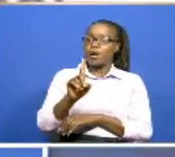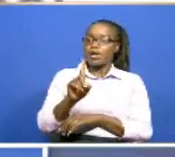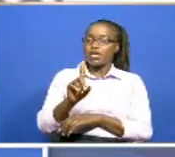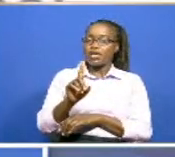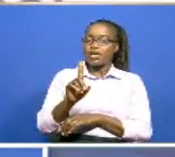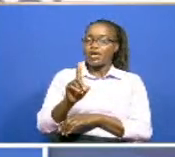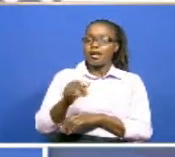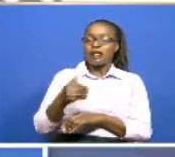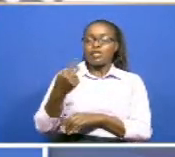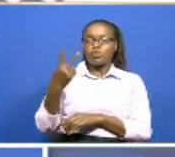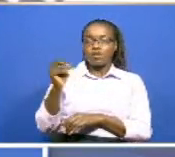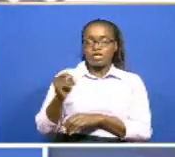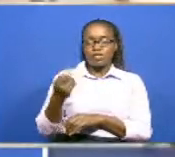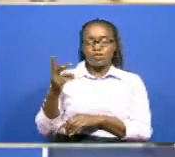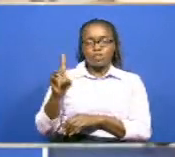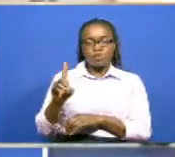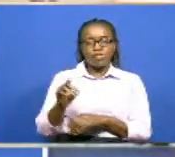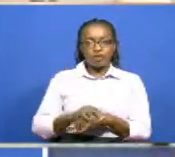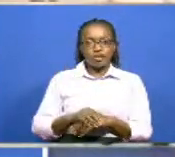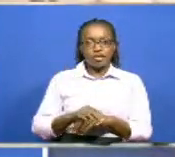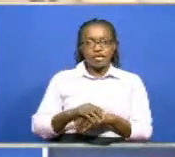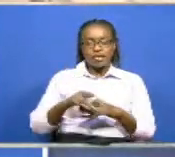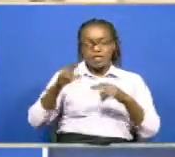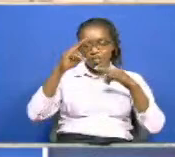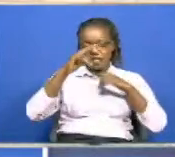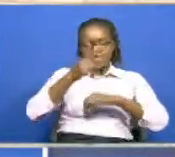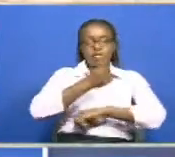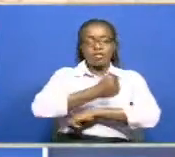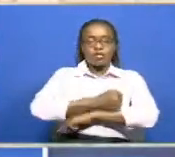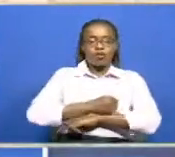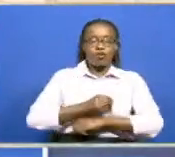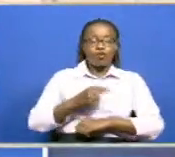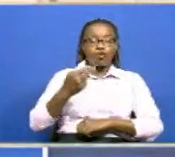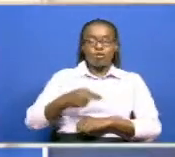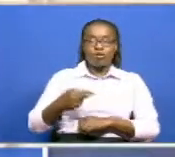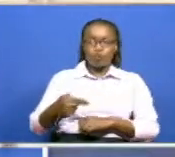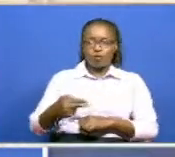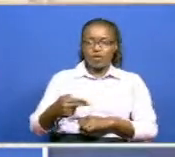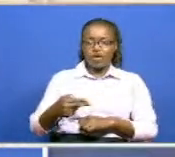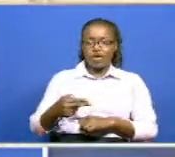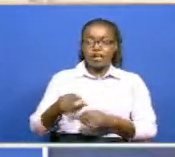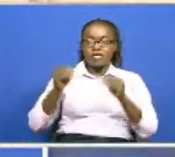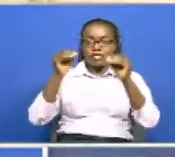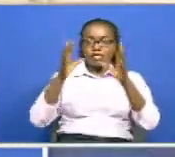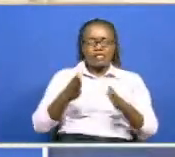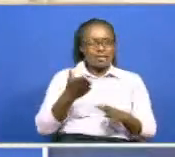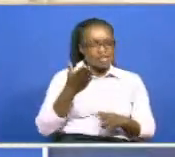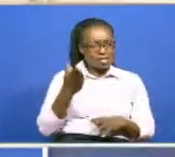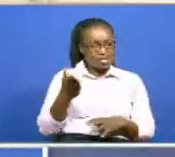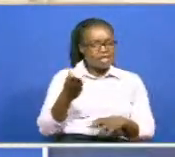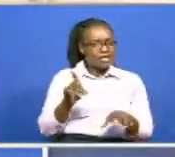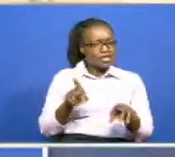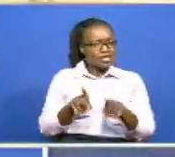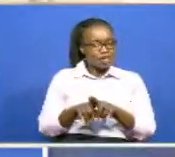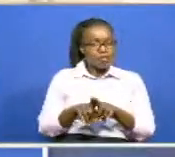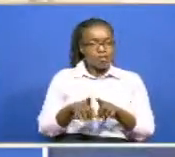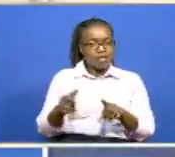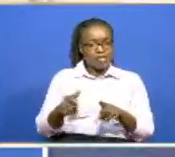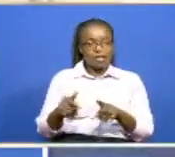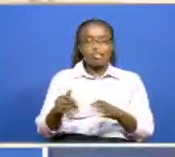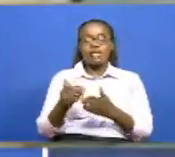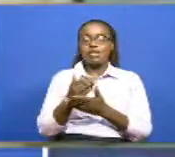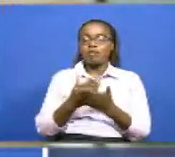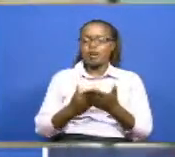2021. Katika shule ya upili ya wasichana ya Huruma, walimu walitia agizo la serikali ambapo walifika shuleni sawia na wenzao katika sehemu